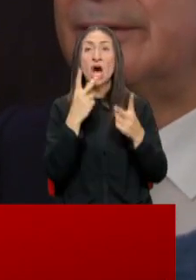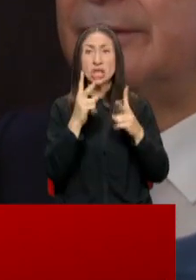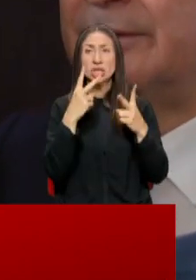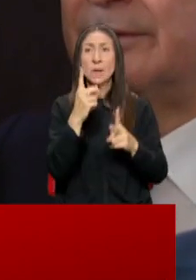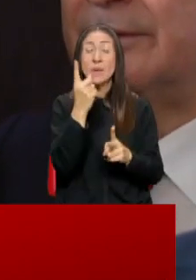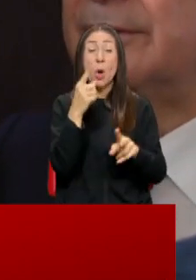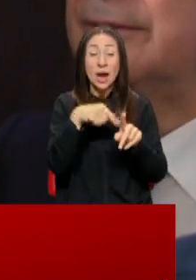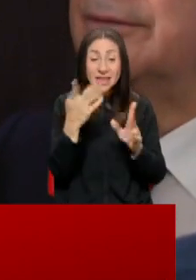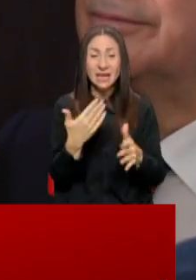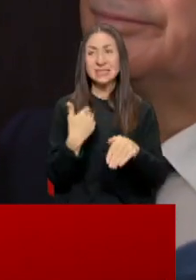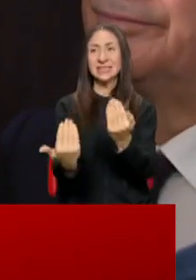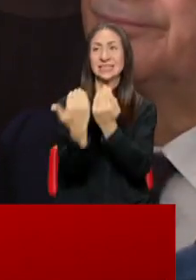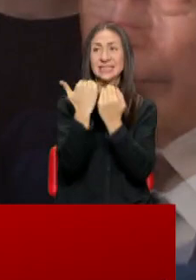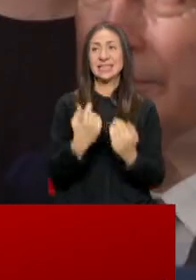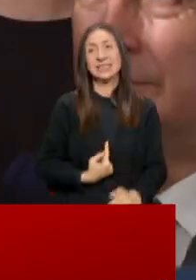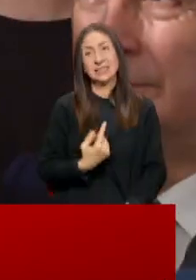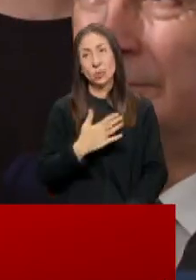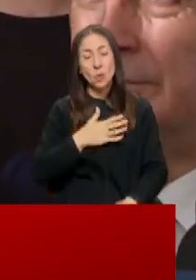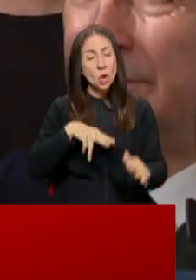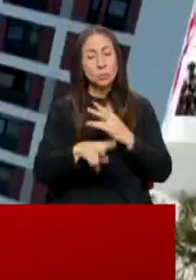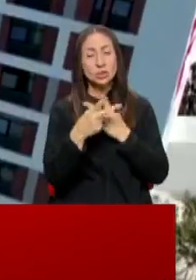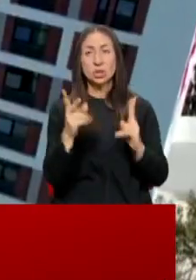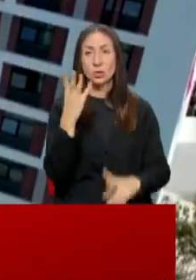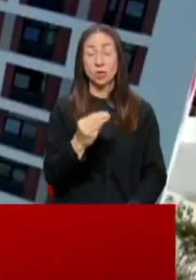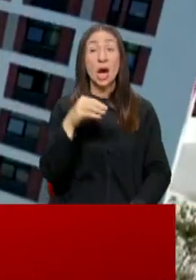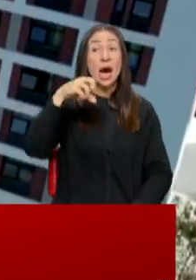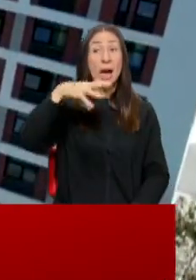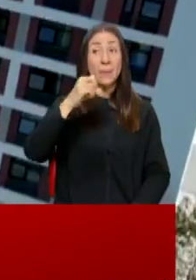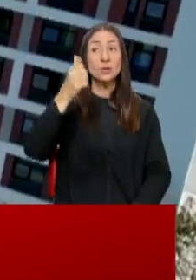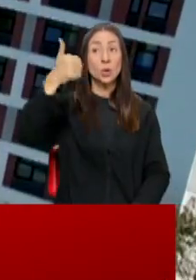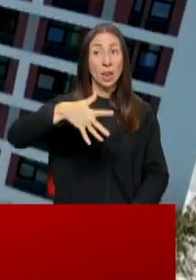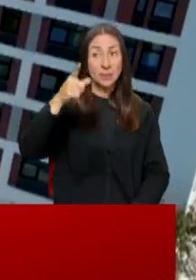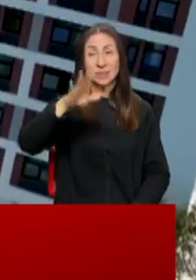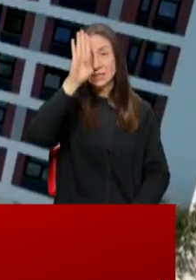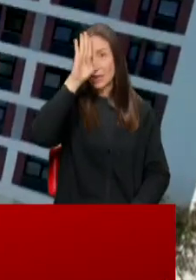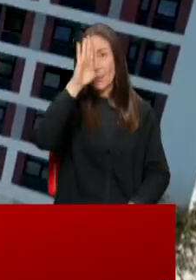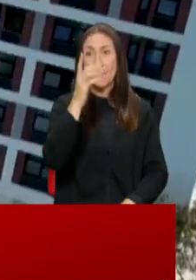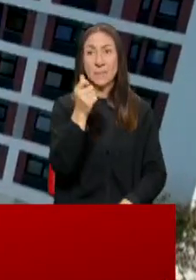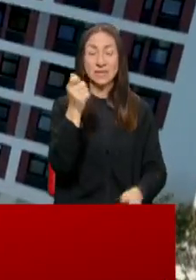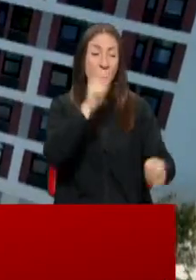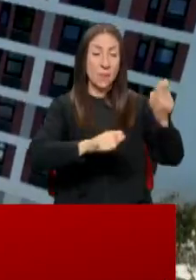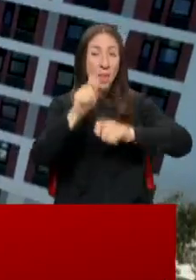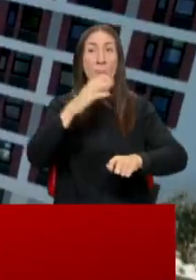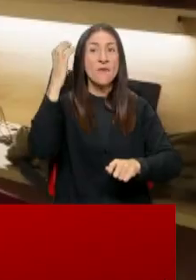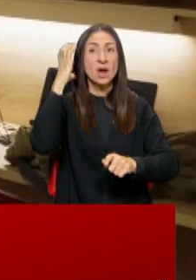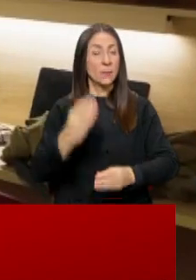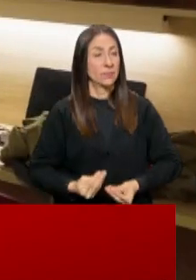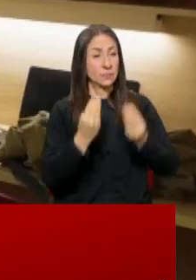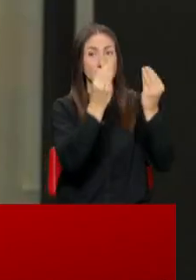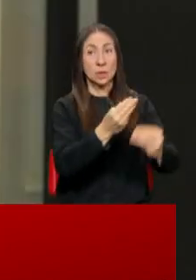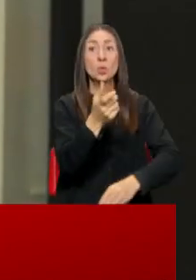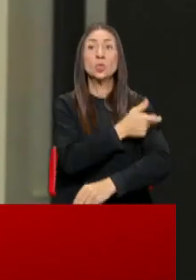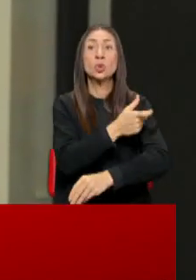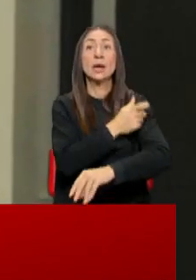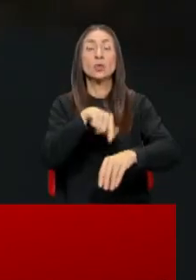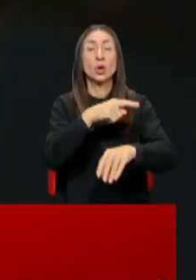Açıkçası bir o kadar da desteğini hissediyorum. Yolumuz açık olsun. AK Parti yönetiminde İstanbul'un parasıyla yapılan ama vakıflara tahsis edilen